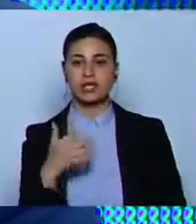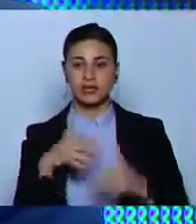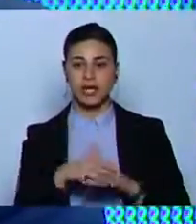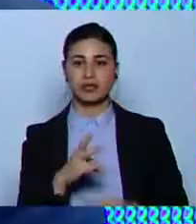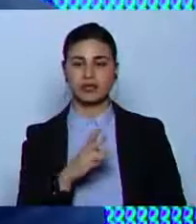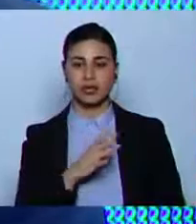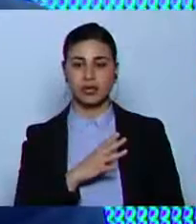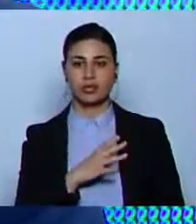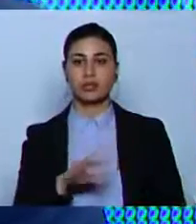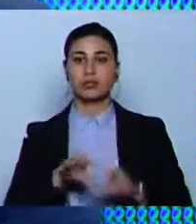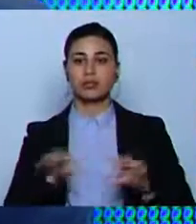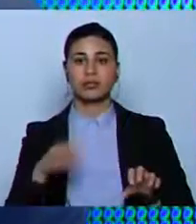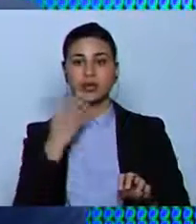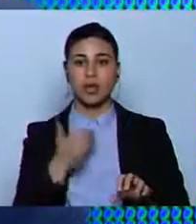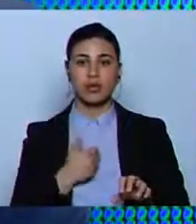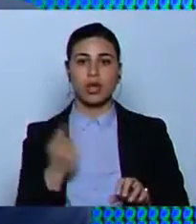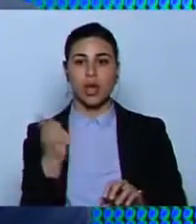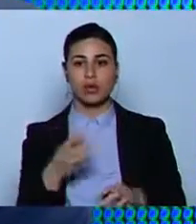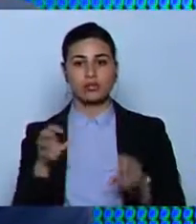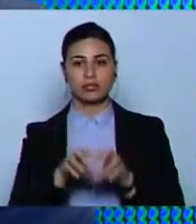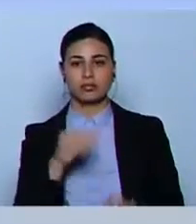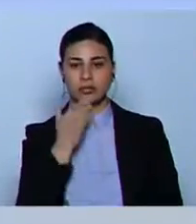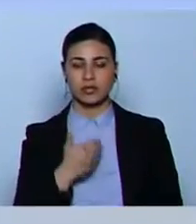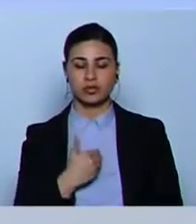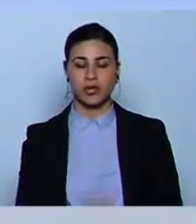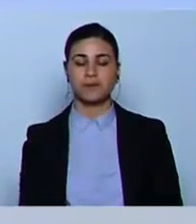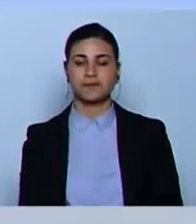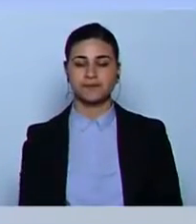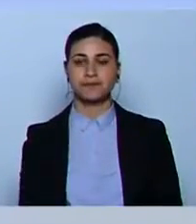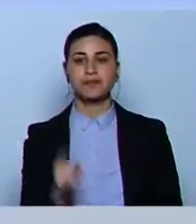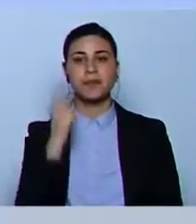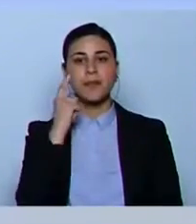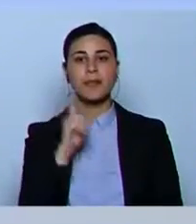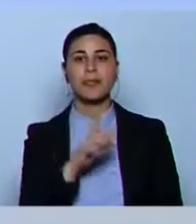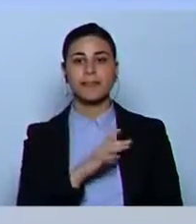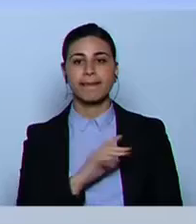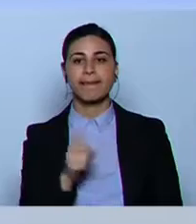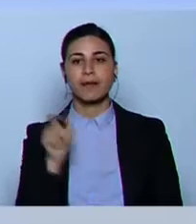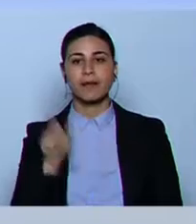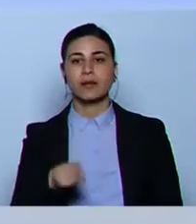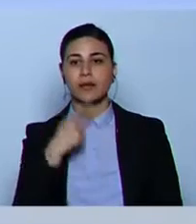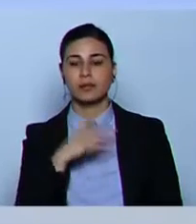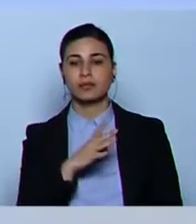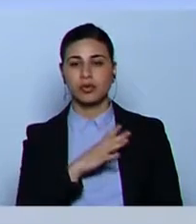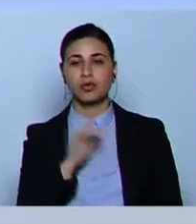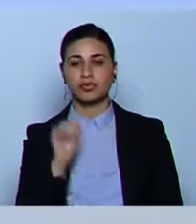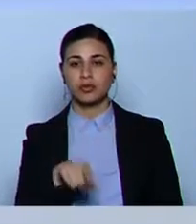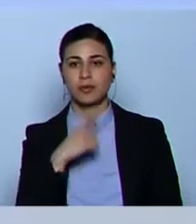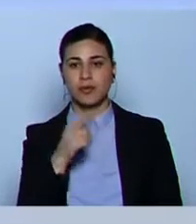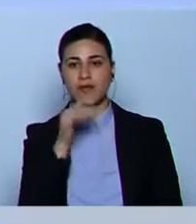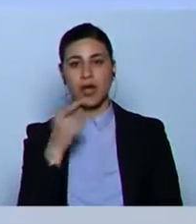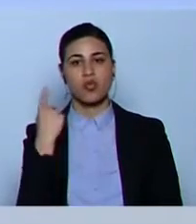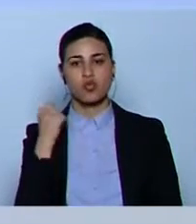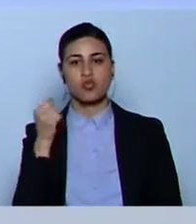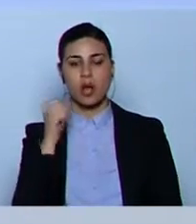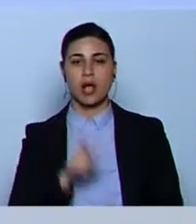იყოს. რაღაზე ვშლიდით, არ რაღაზე ვაწყობთ. ბატონ გოგა, თვით თუ არა თქვენ რომ ეს როგორც ბატონ რეზო ამბობს, შეიძლება ჩაითვალოს უკან გადადგმულ